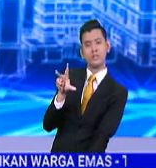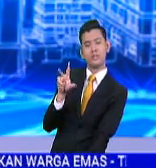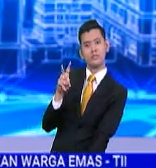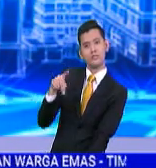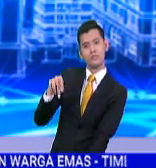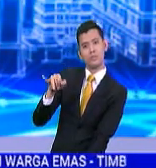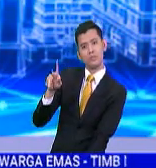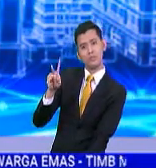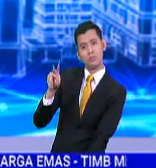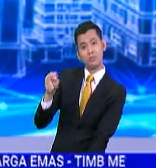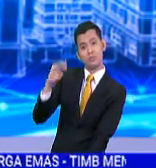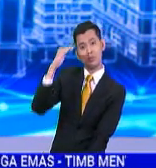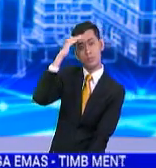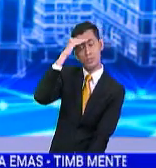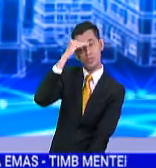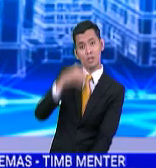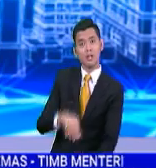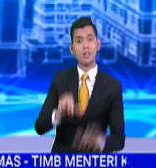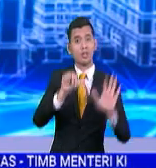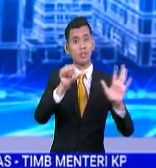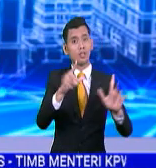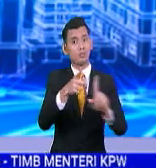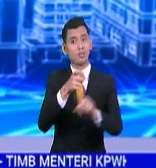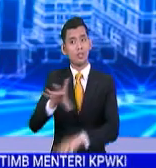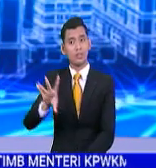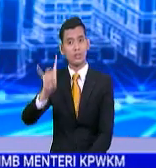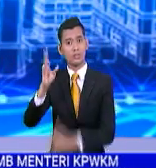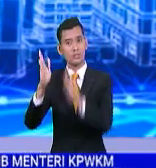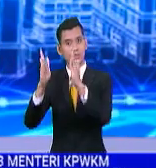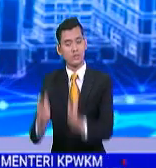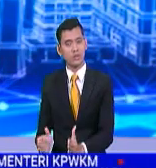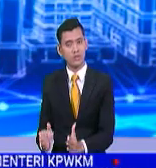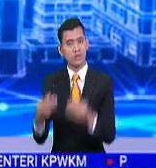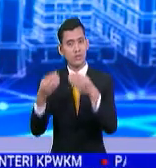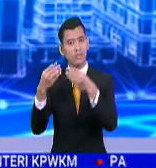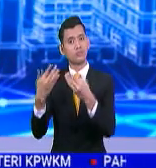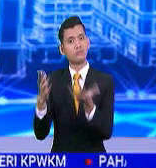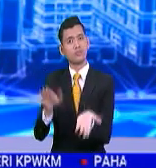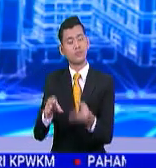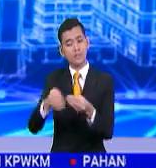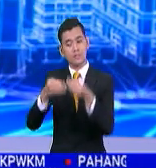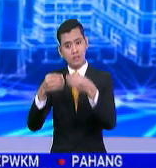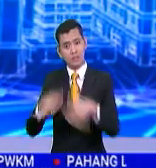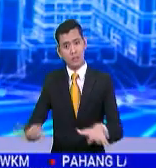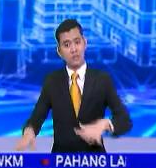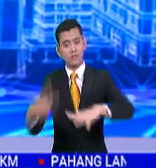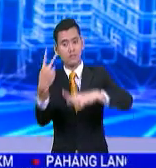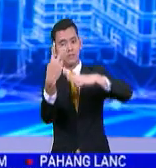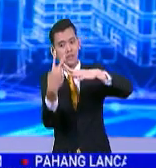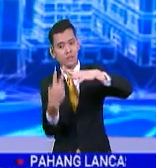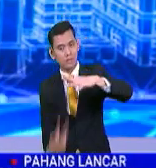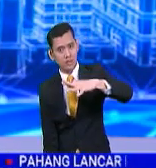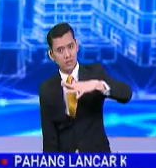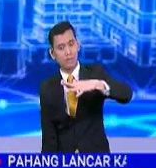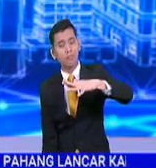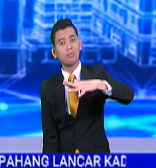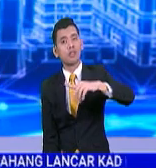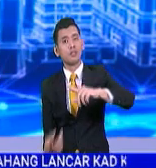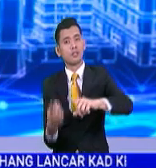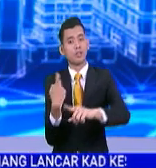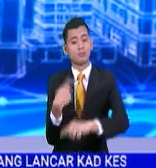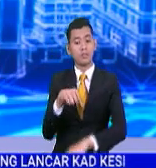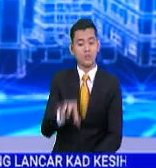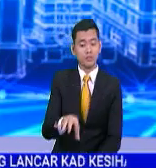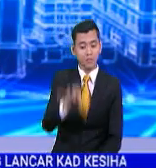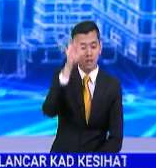Johor. 6 daripada 7 yang hilang sebelum ini ditemukan lemas di kedudukan 3.5 batu nautika dari